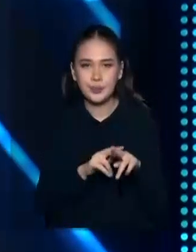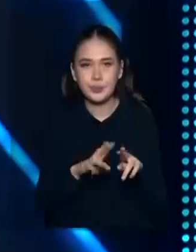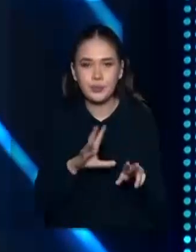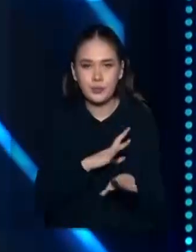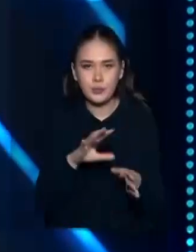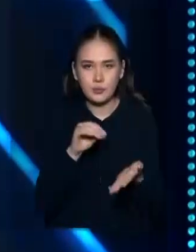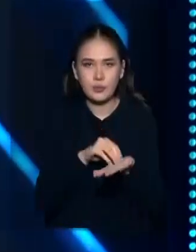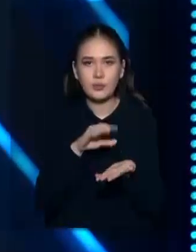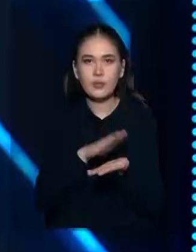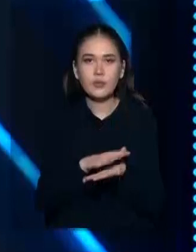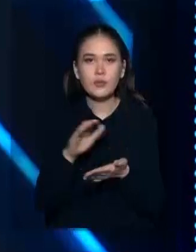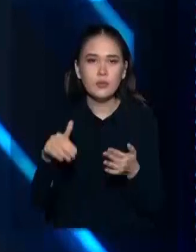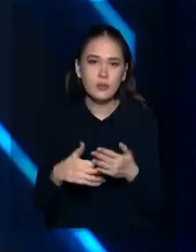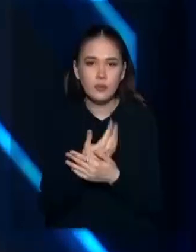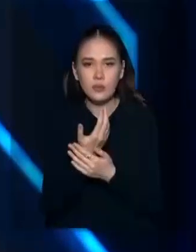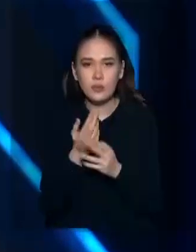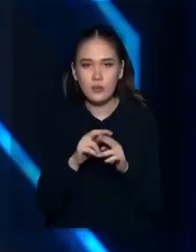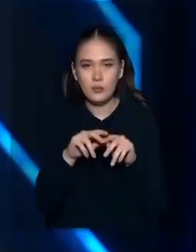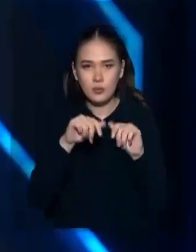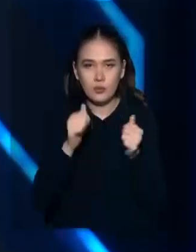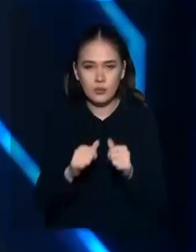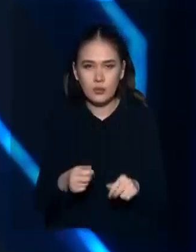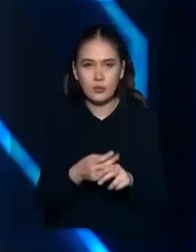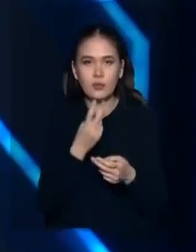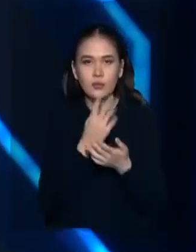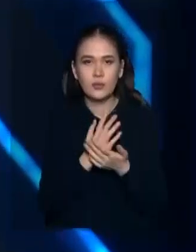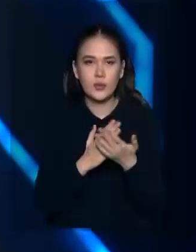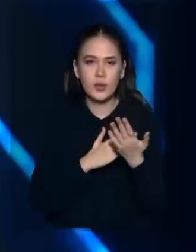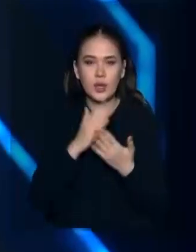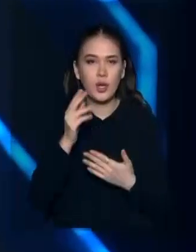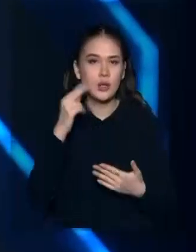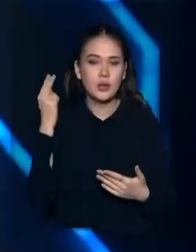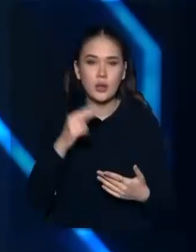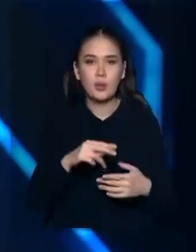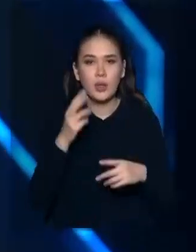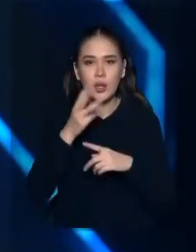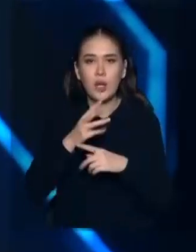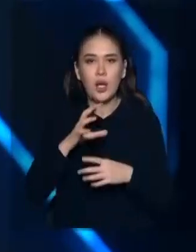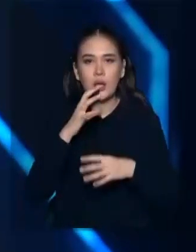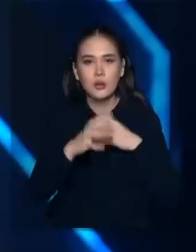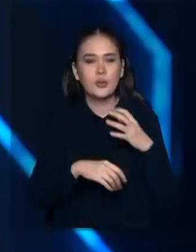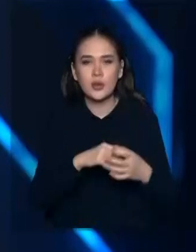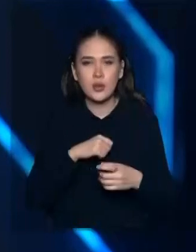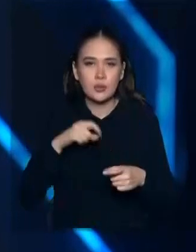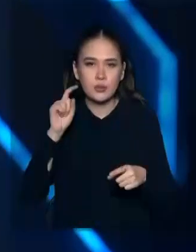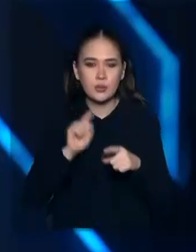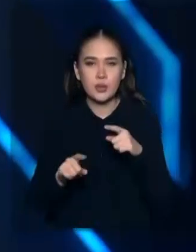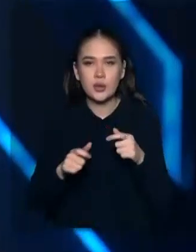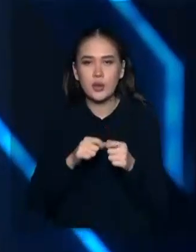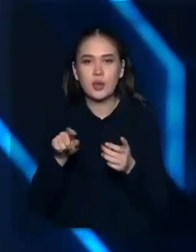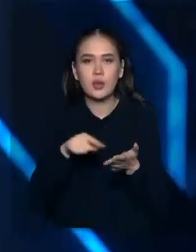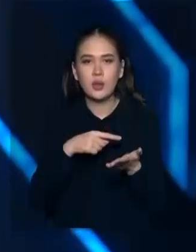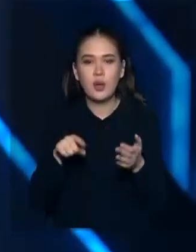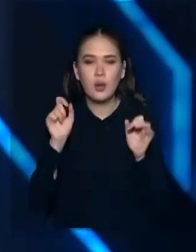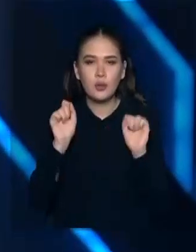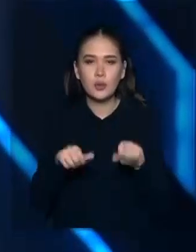санаттағы жаңа серия арнайы платформамен жабдықталған, осы арқылы жоғары сапалы камераға әлемдегі ең жылдам мобильді графикаға қол жеткізуге